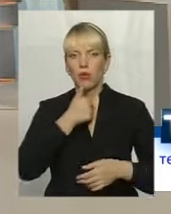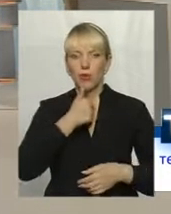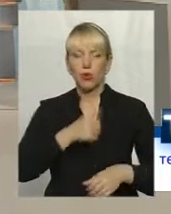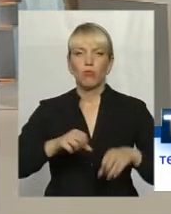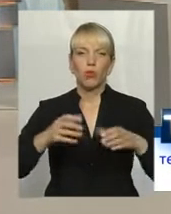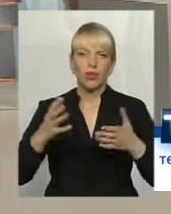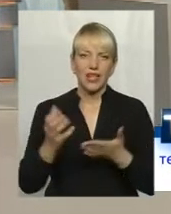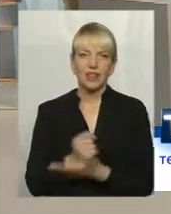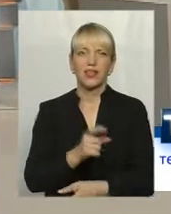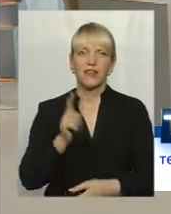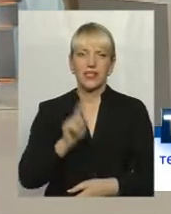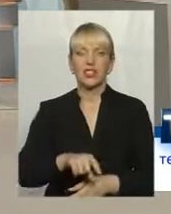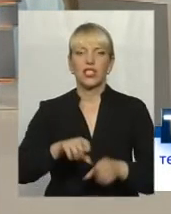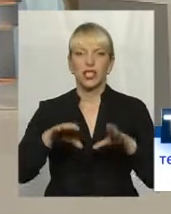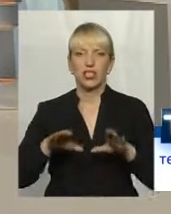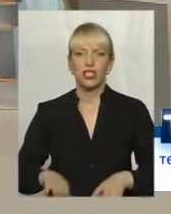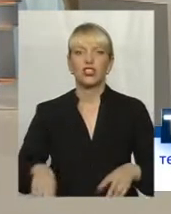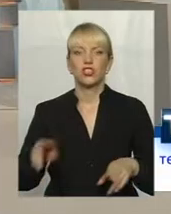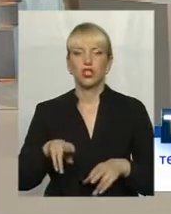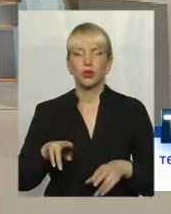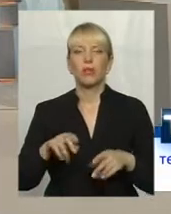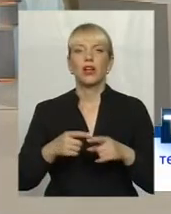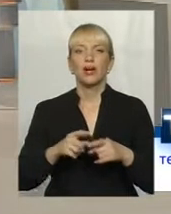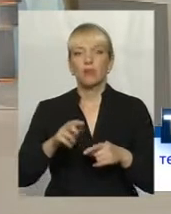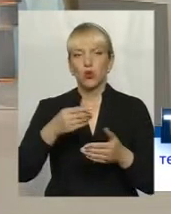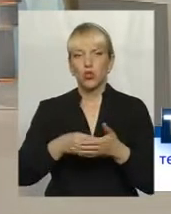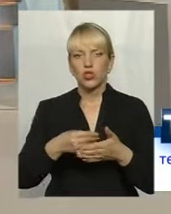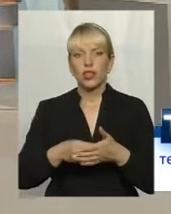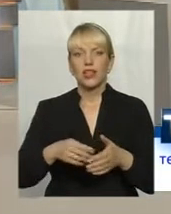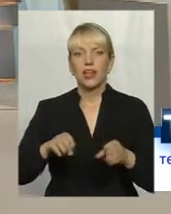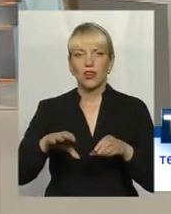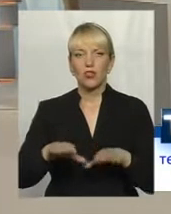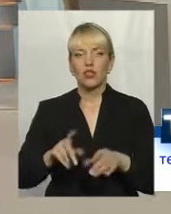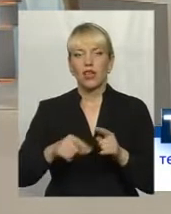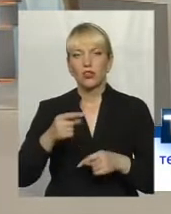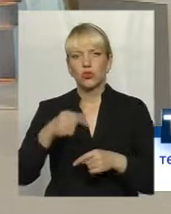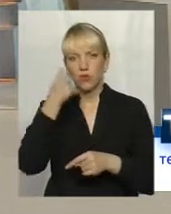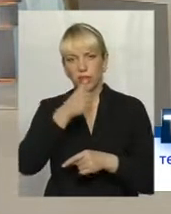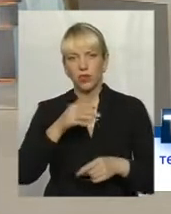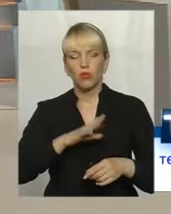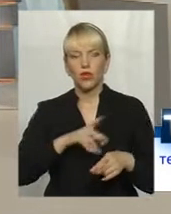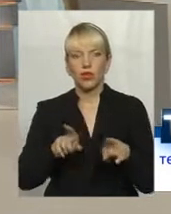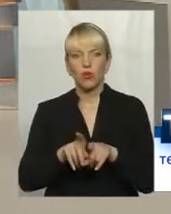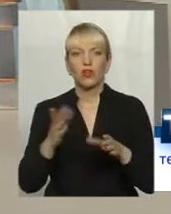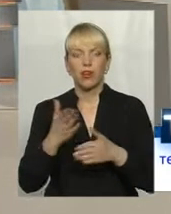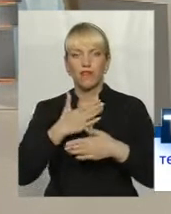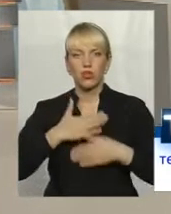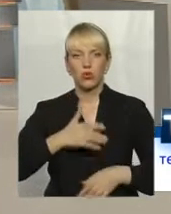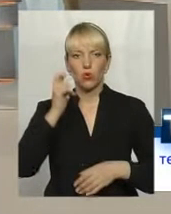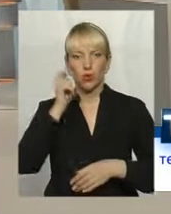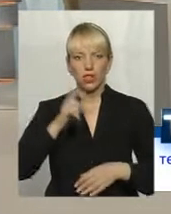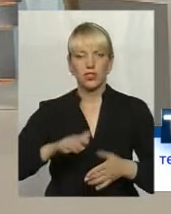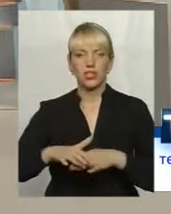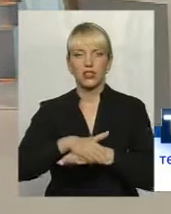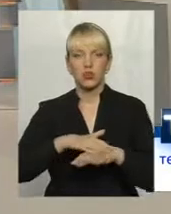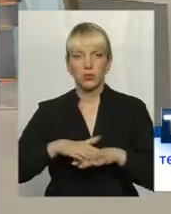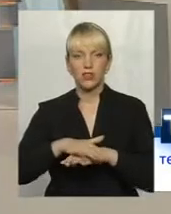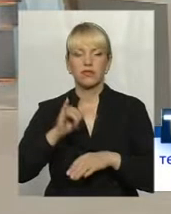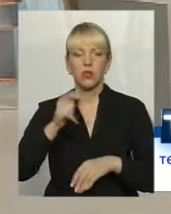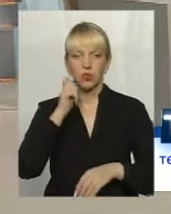знайти все-таки рішення, щоб бюджетна резолюція на наступний рік була такою, яка влаштовує українське суспільство, українську економіку.